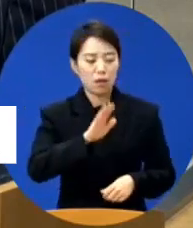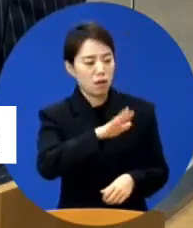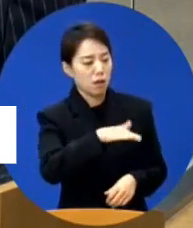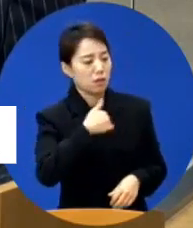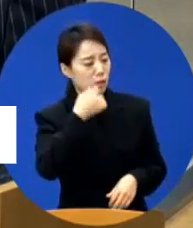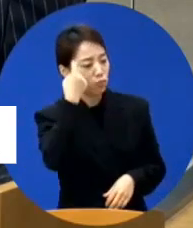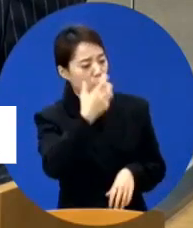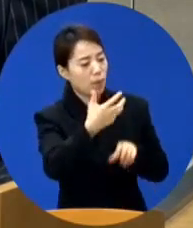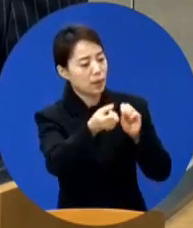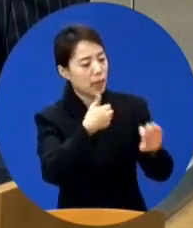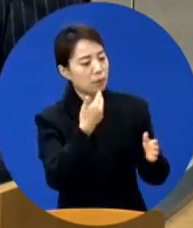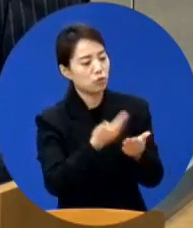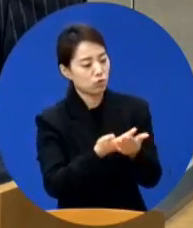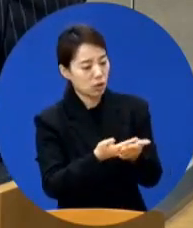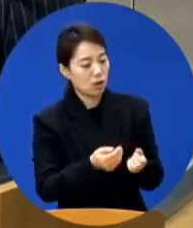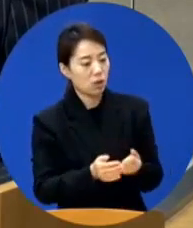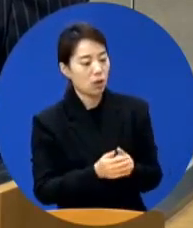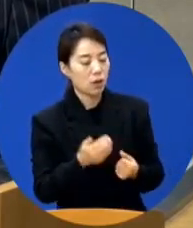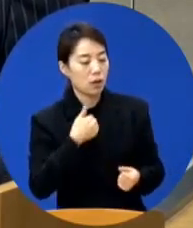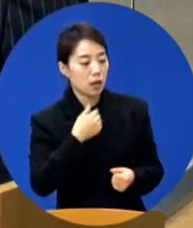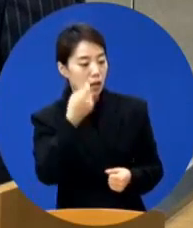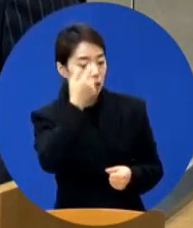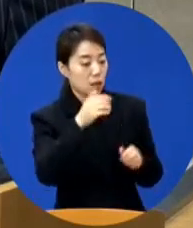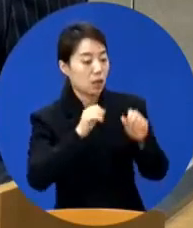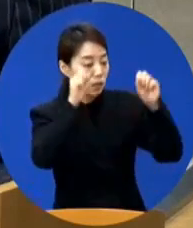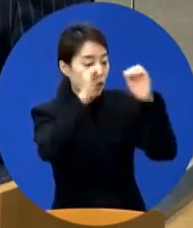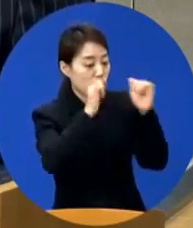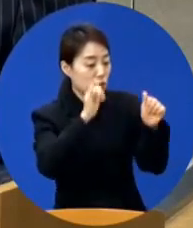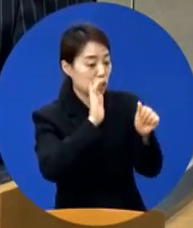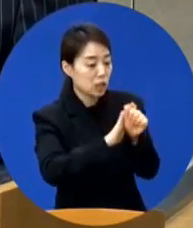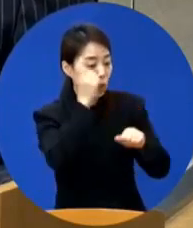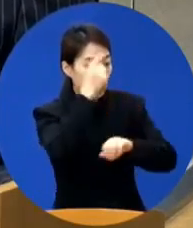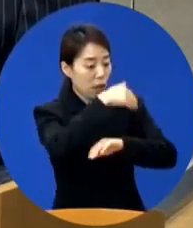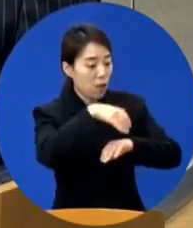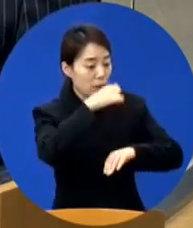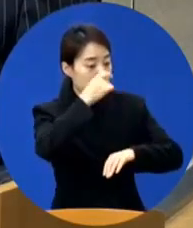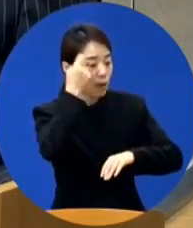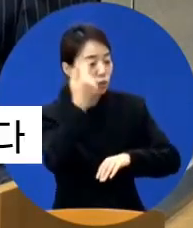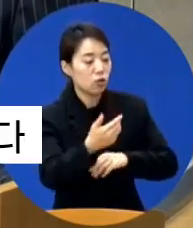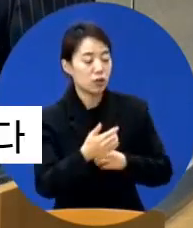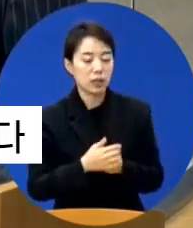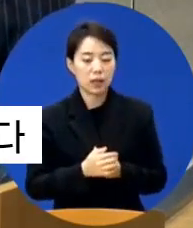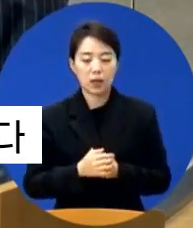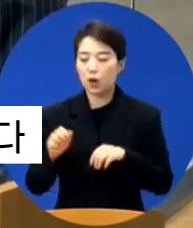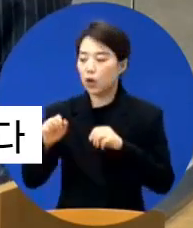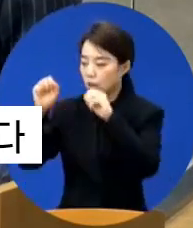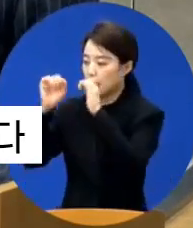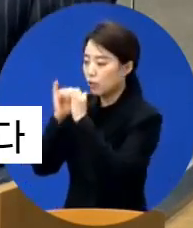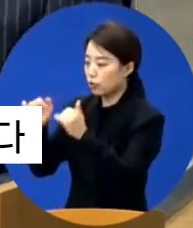답변을 주십시오. 제가 체육인의 지원 계획이 있냐라고 지금 체육인 중에서 지금